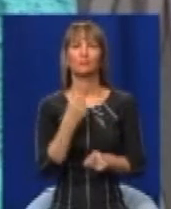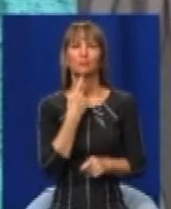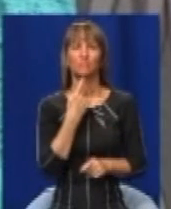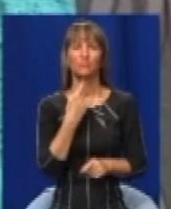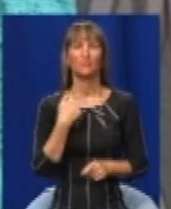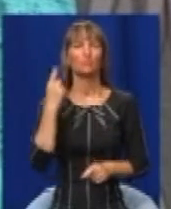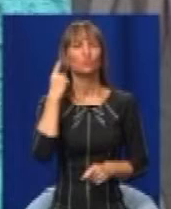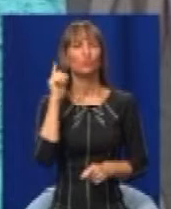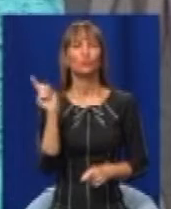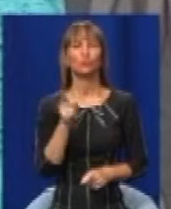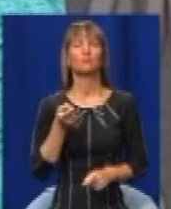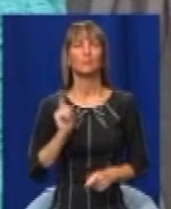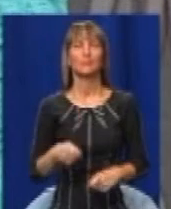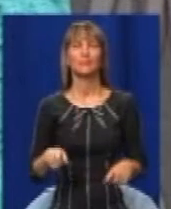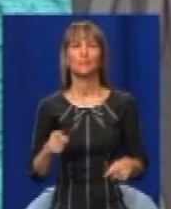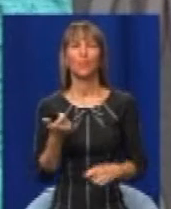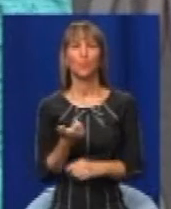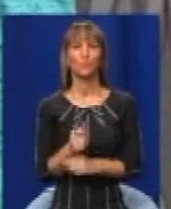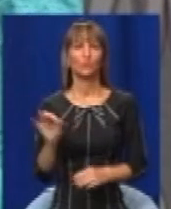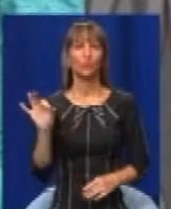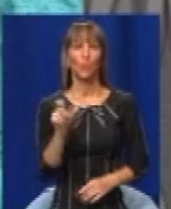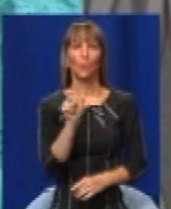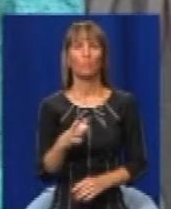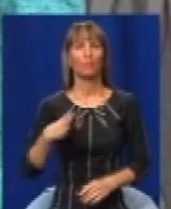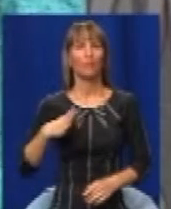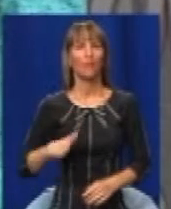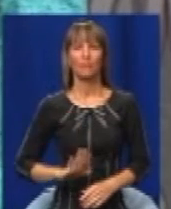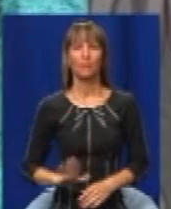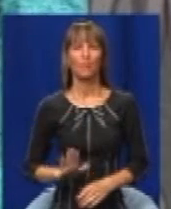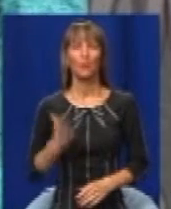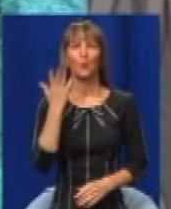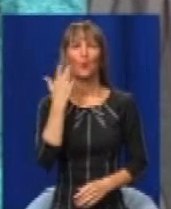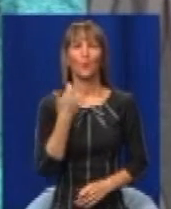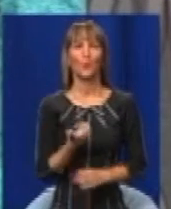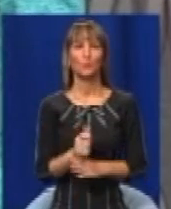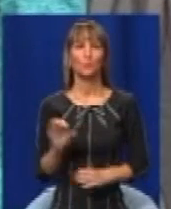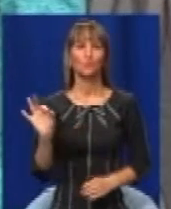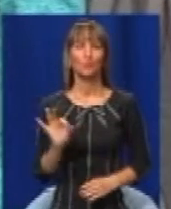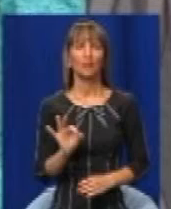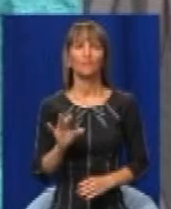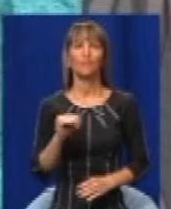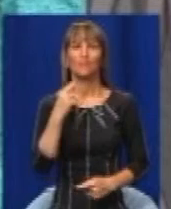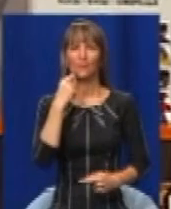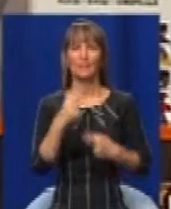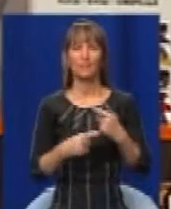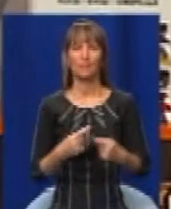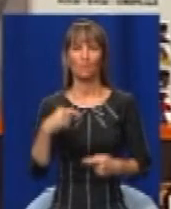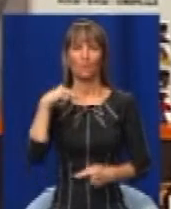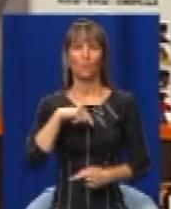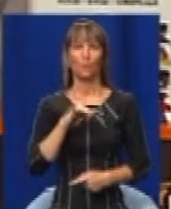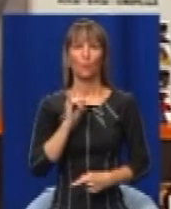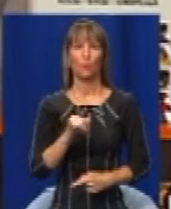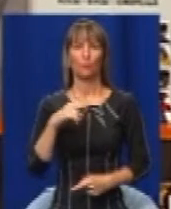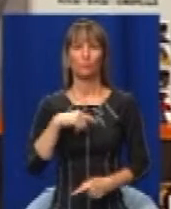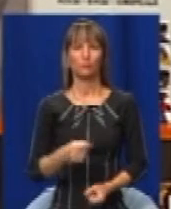Але я чула, що дійсно таки дуже часто люди не витримують. Коли дуже часто і постійно тримаєш в собі якісь